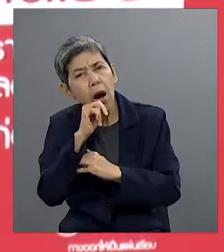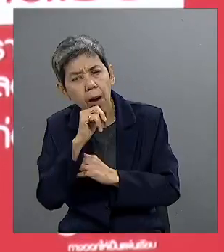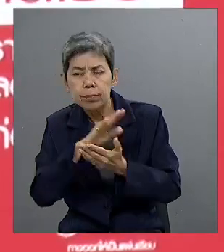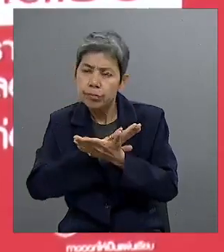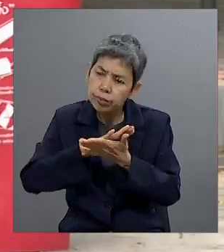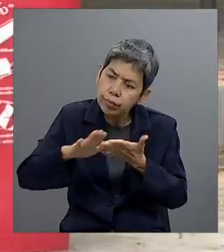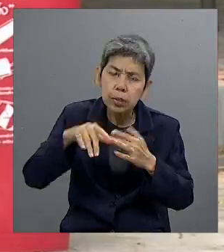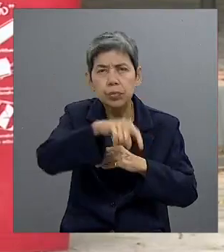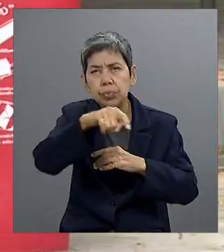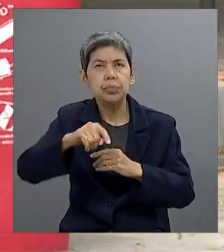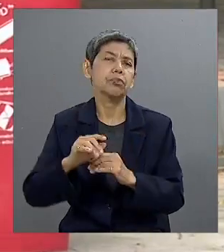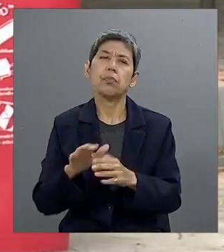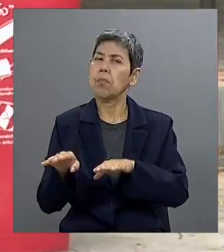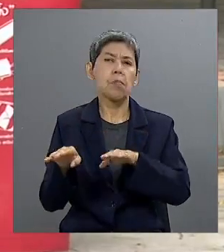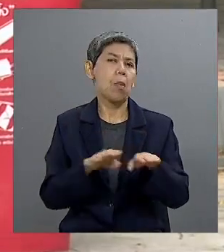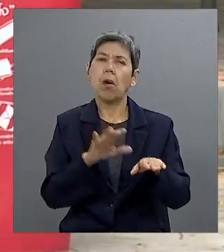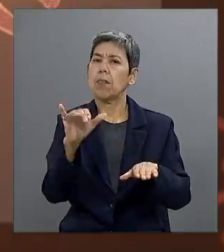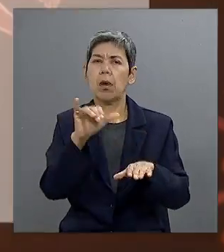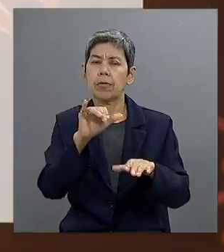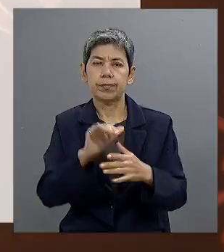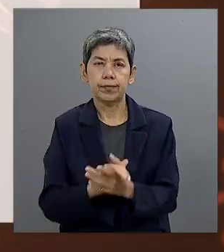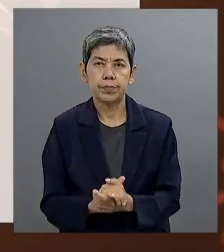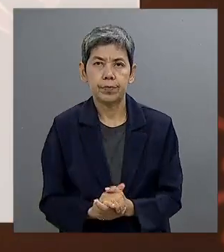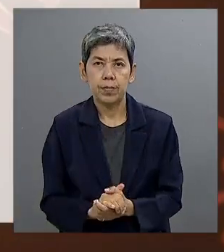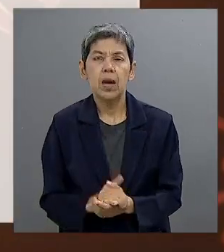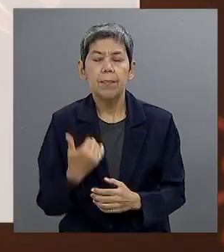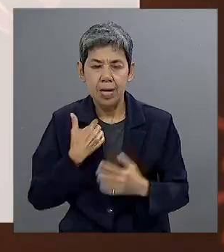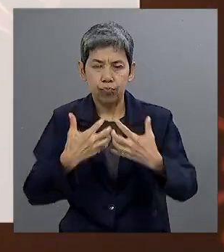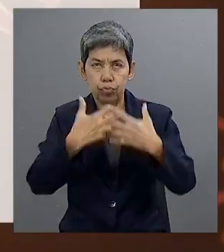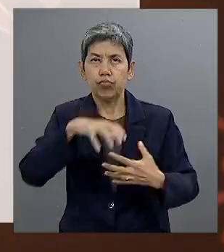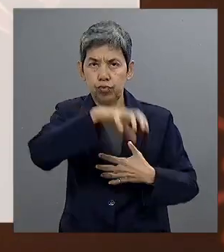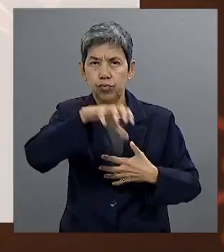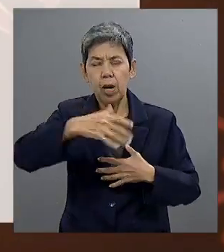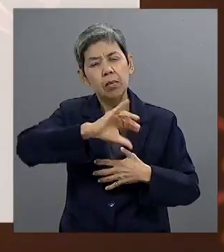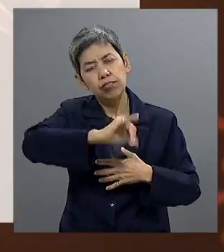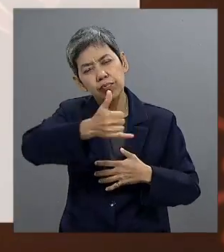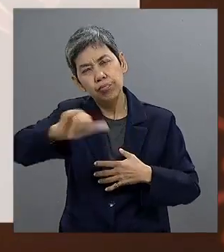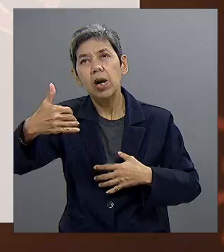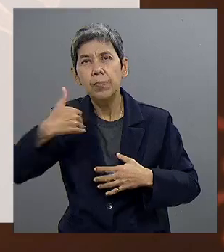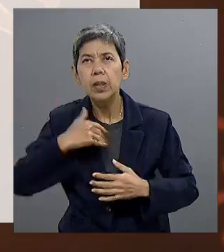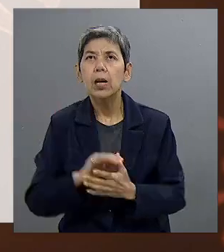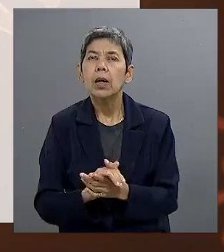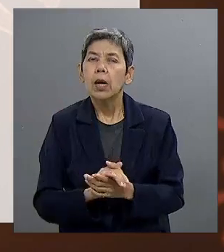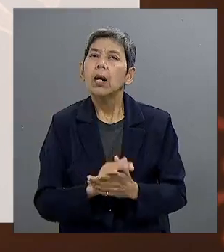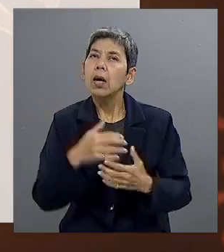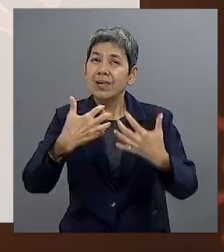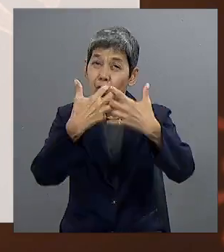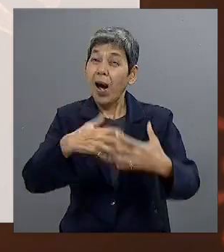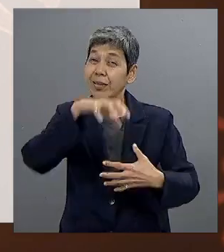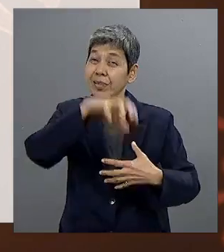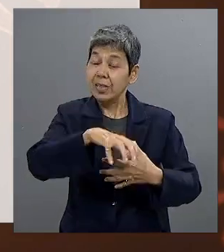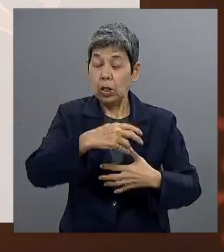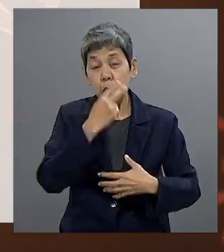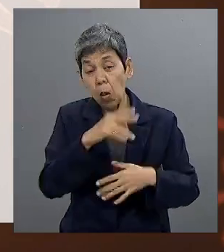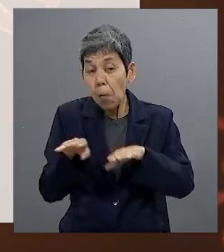สถานที่เองค่ะโรงงานอย่างเงียบAlbaอาจจะความพร้อมในการ